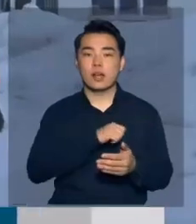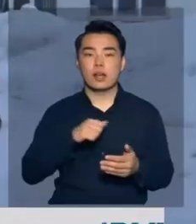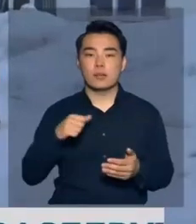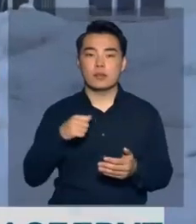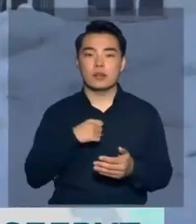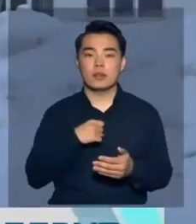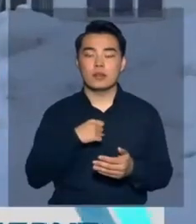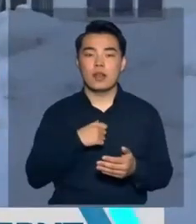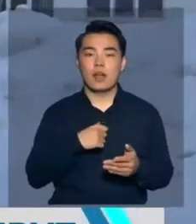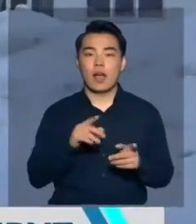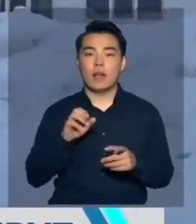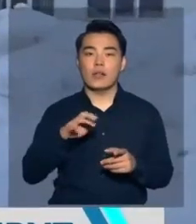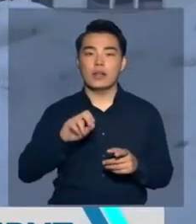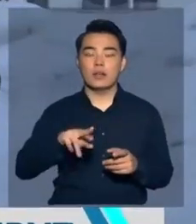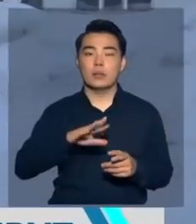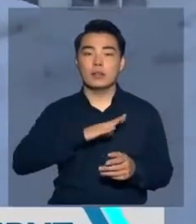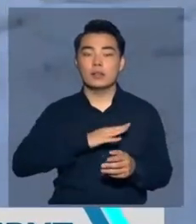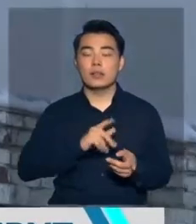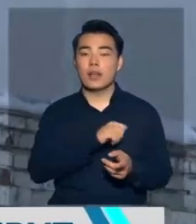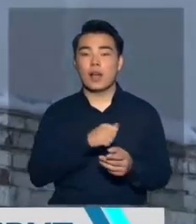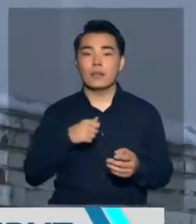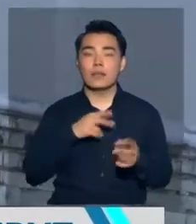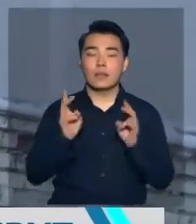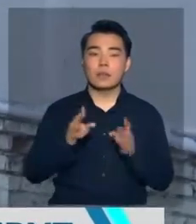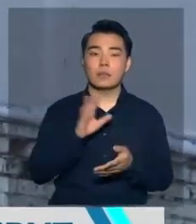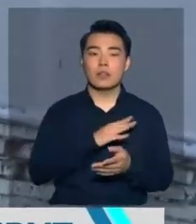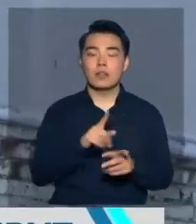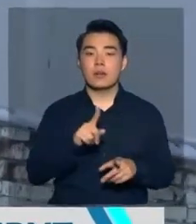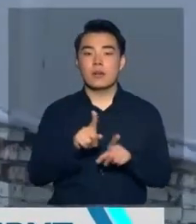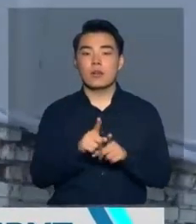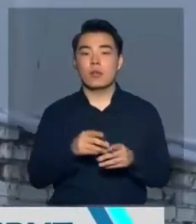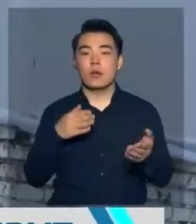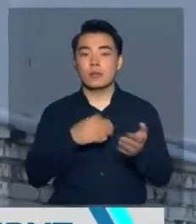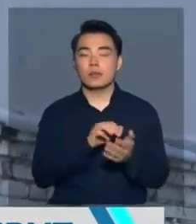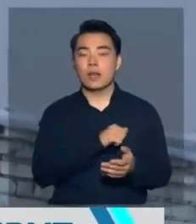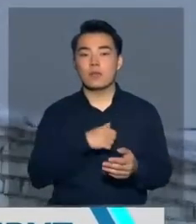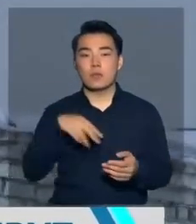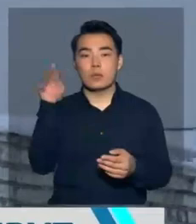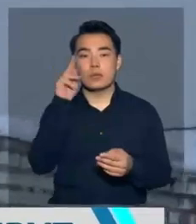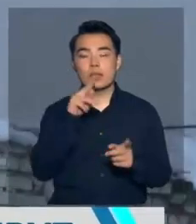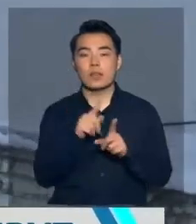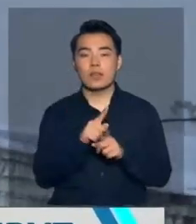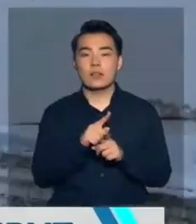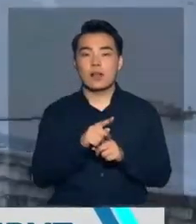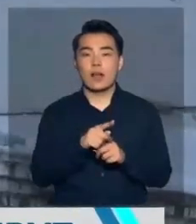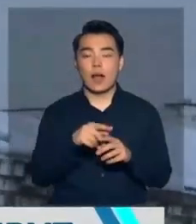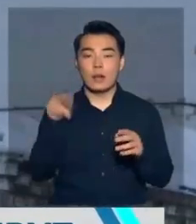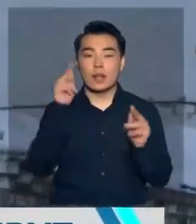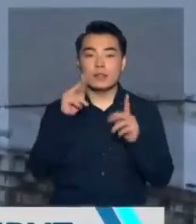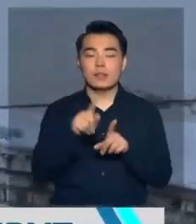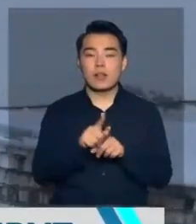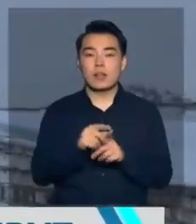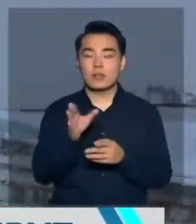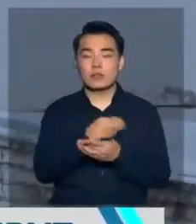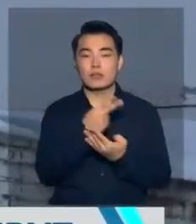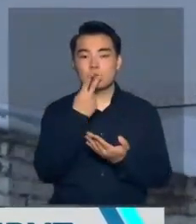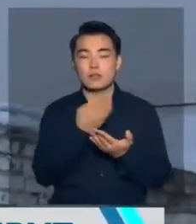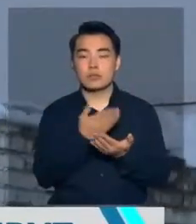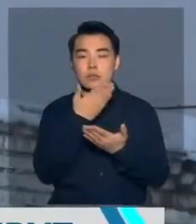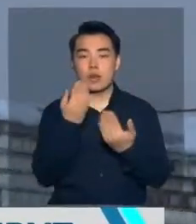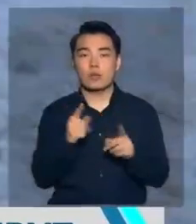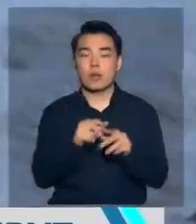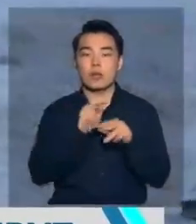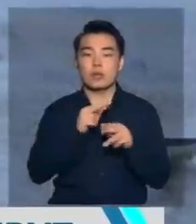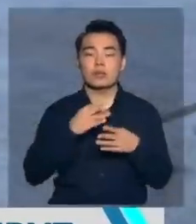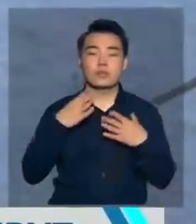аварийным в мае 2022 года. Однако к основному корпусу учебного заведения, по словам управления образования, оно не имеет отношения. Занятия здесь